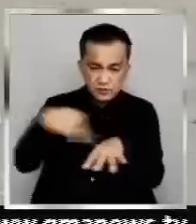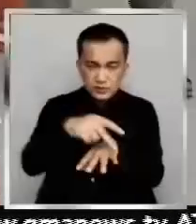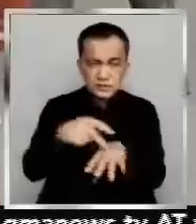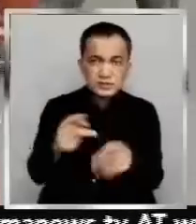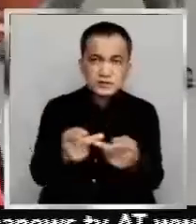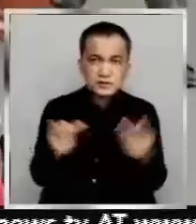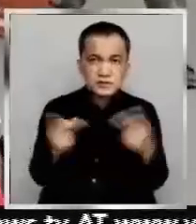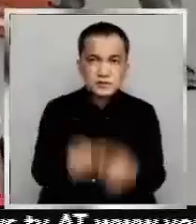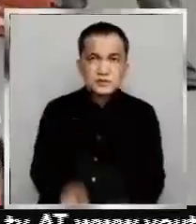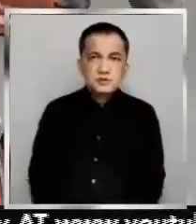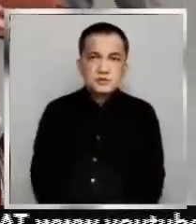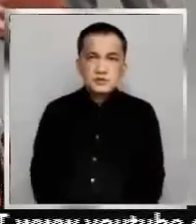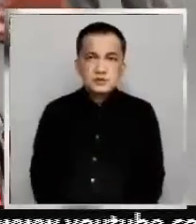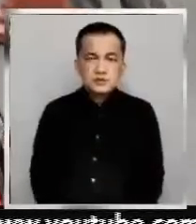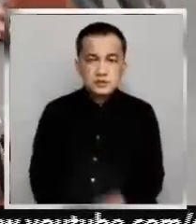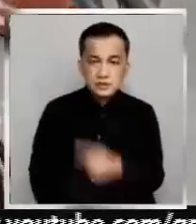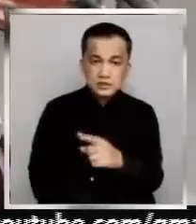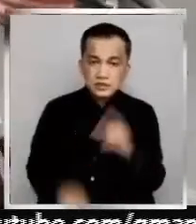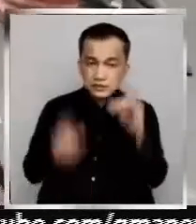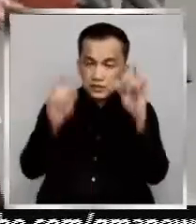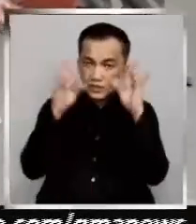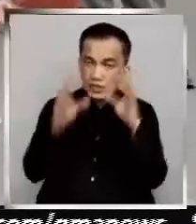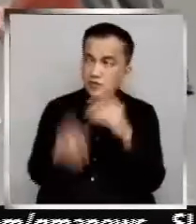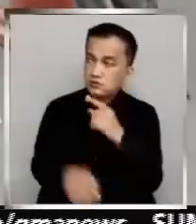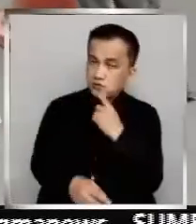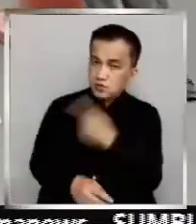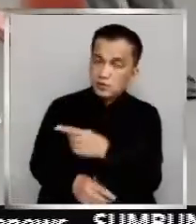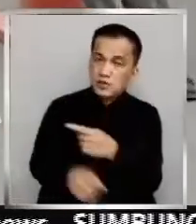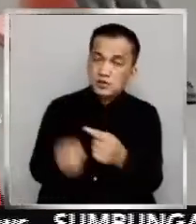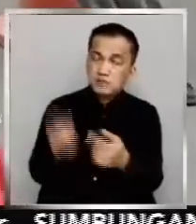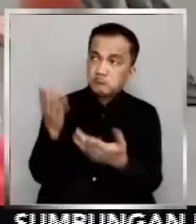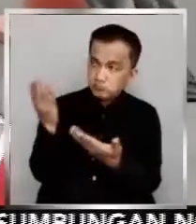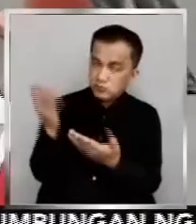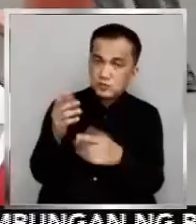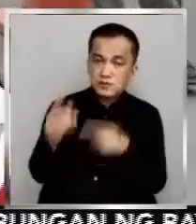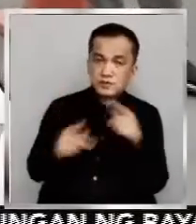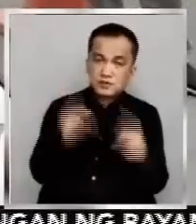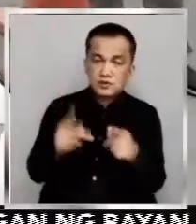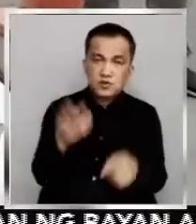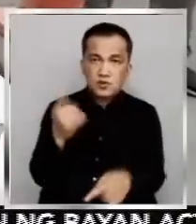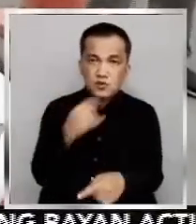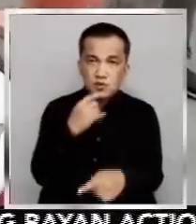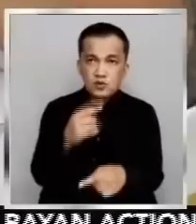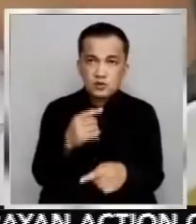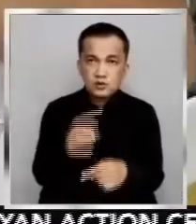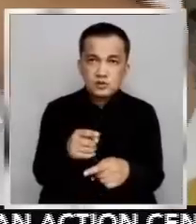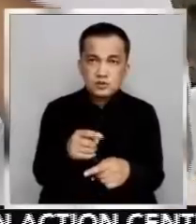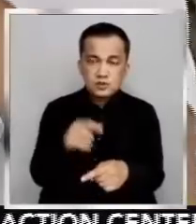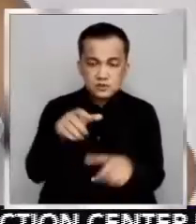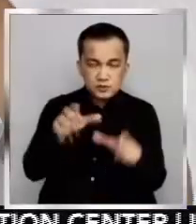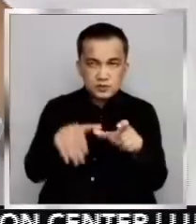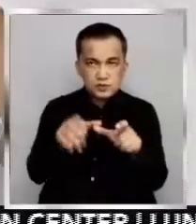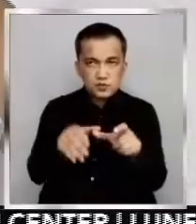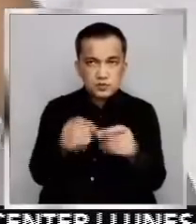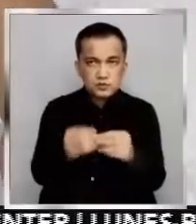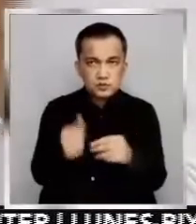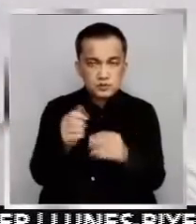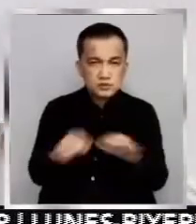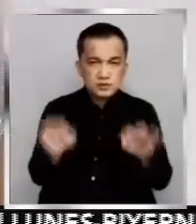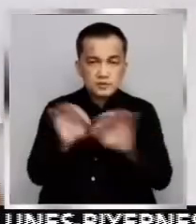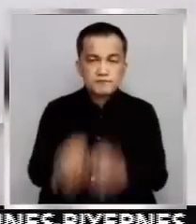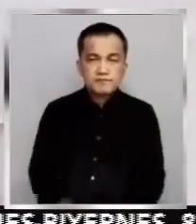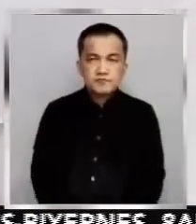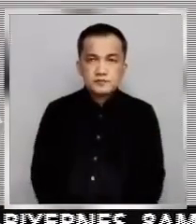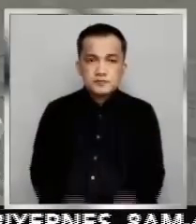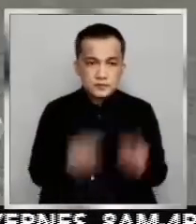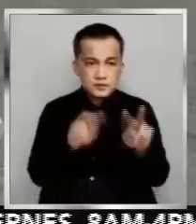Delikado po. Delikado po sa mga tao na dadaan. Lalo na po sa mga PWD. Saksi ang tinderang